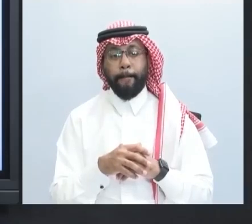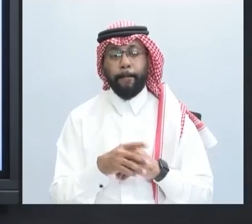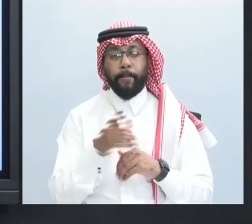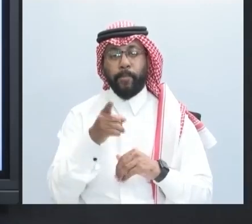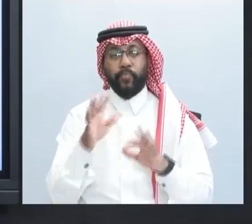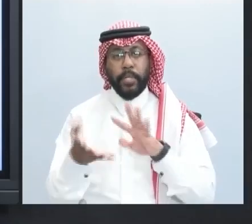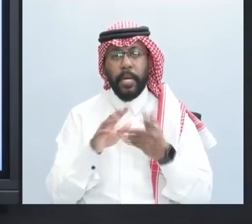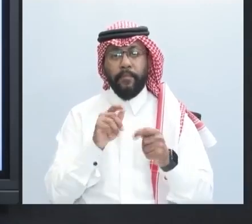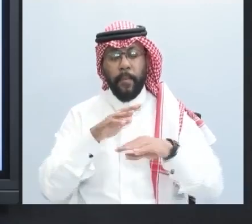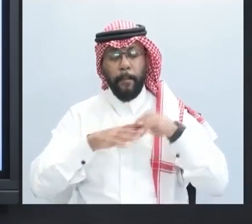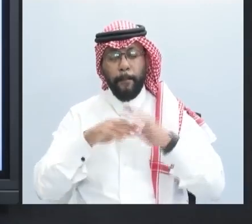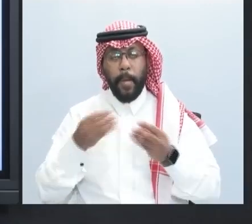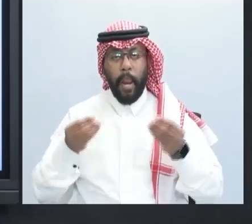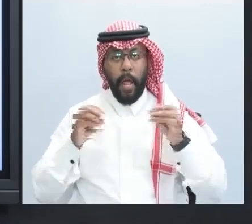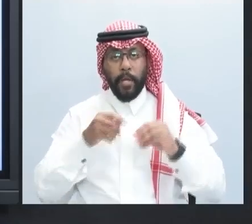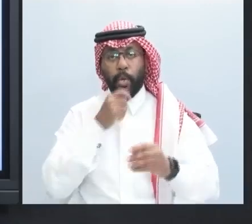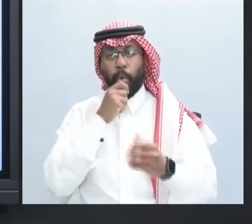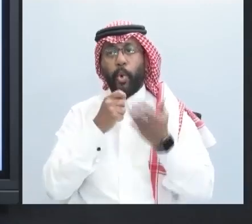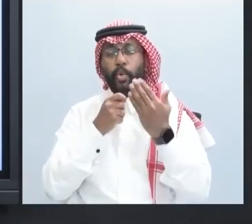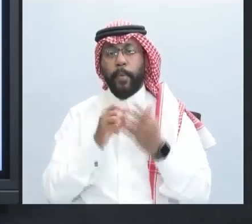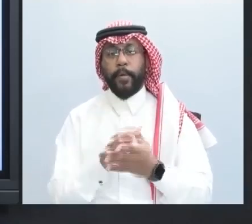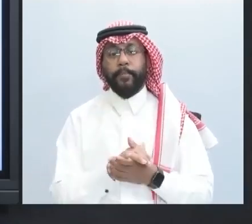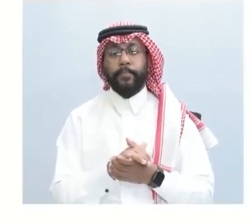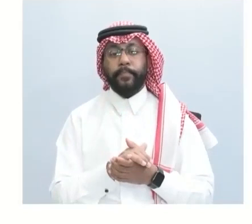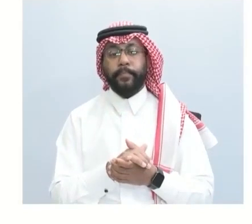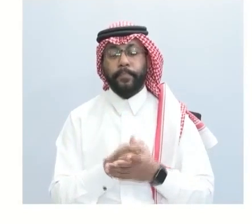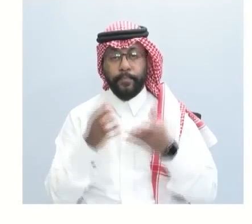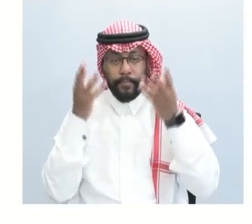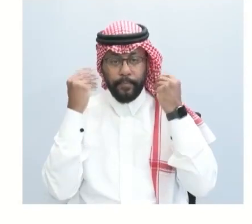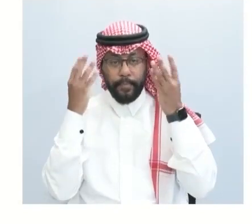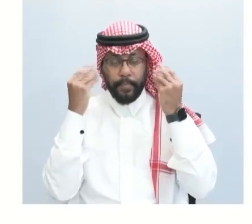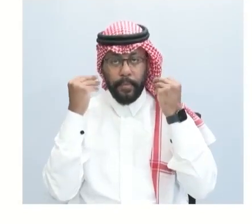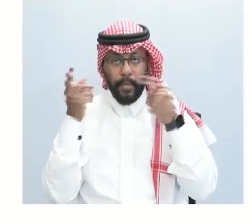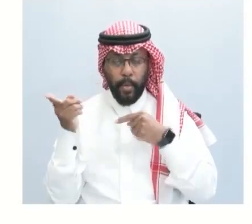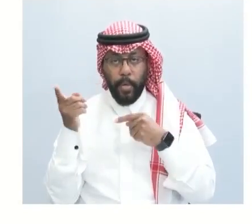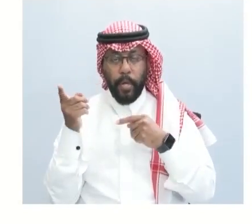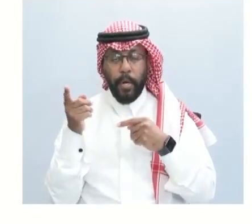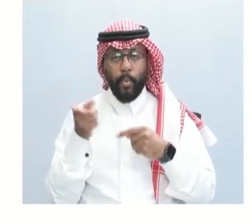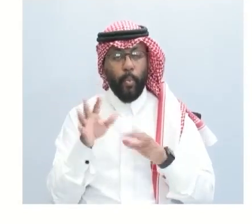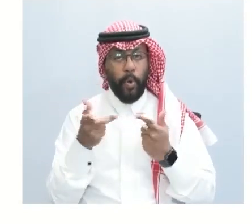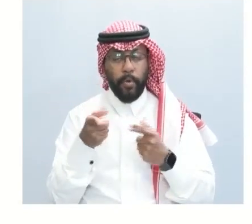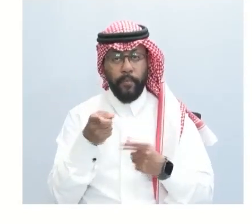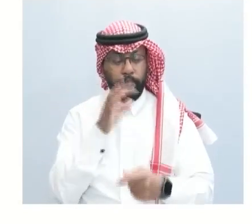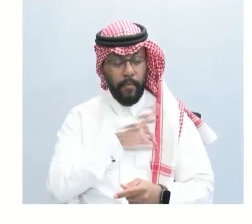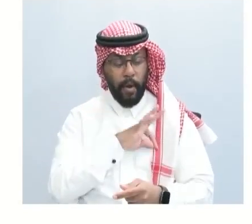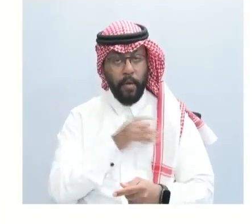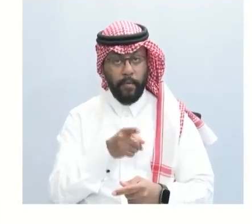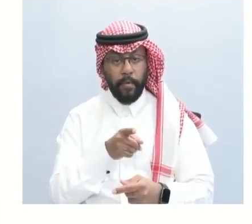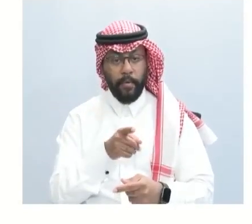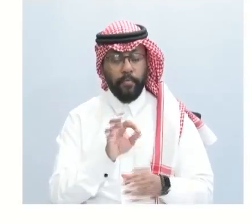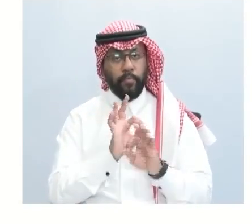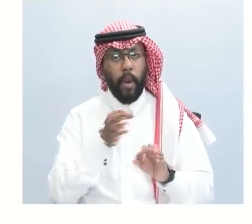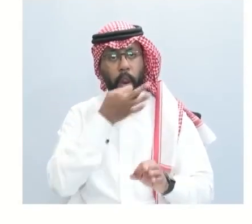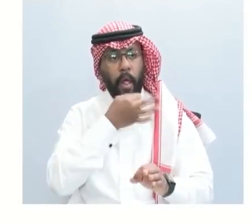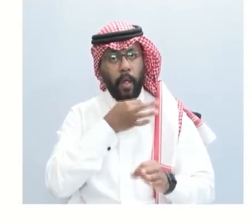او المهارات التي تتعلق بالخطبه ما تعلمته هنا في الخطابه او ما تعلمته في ذلك هنا مطابقه